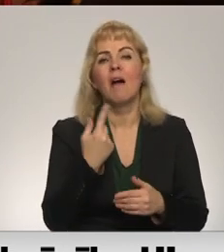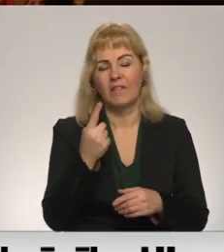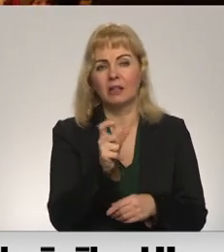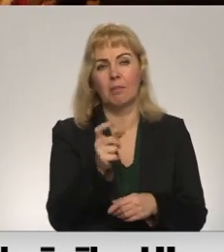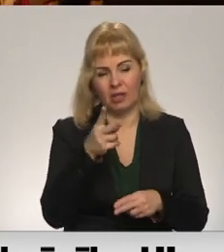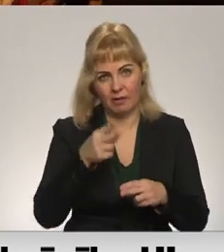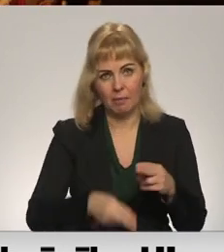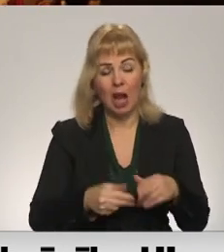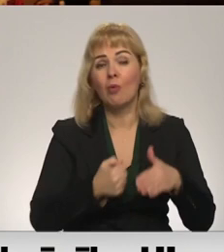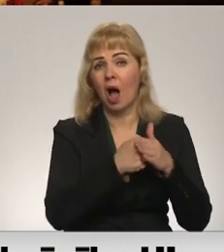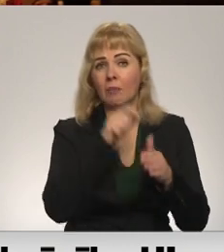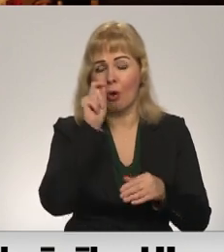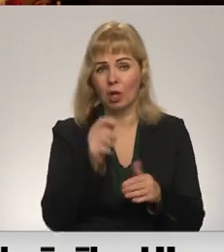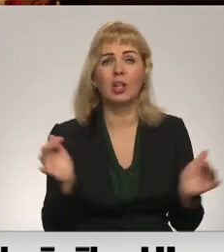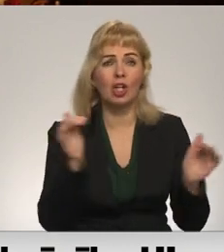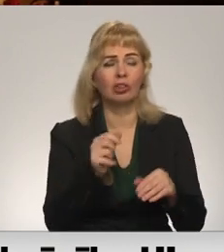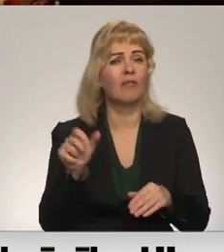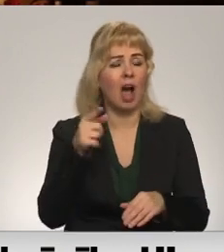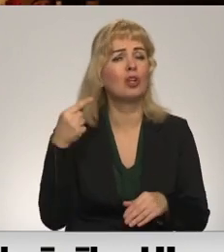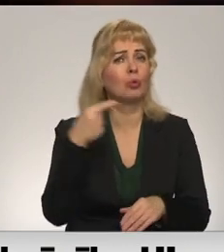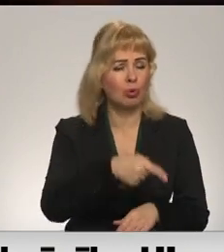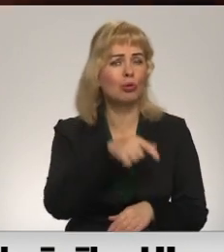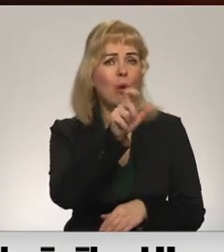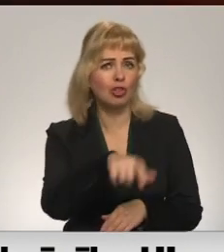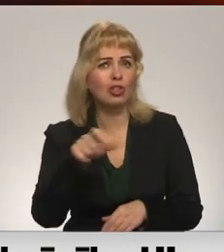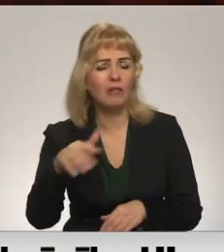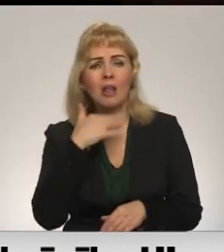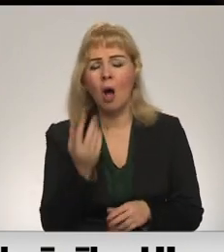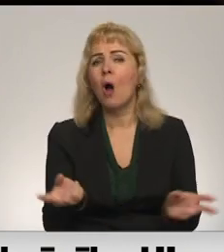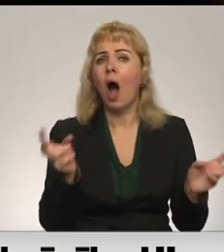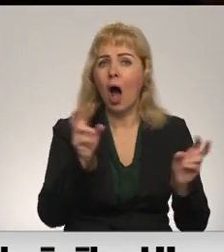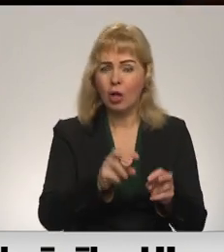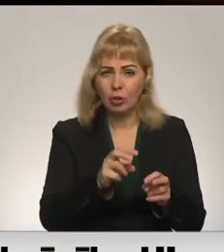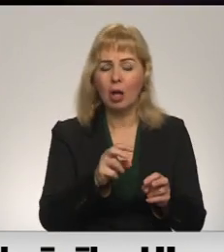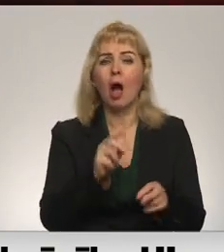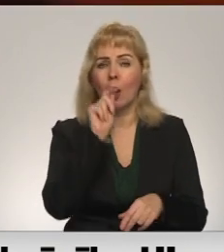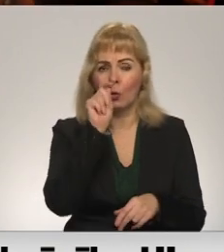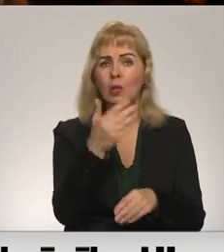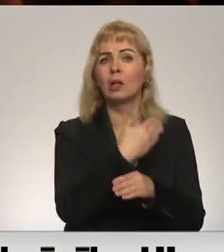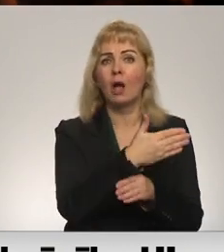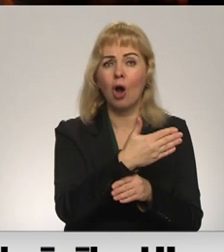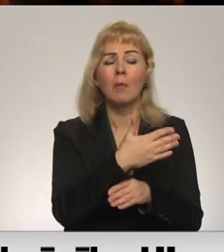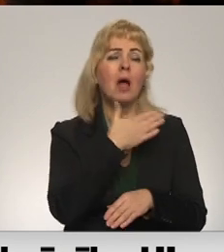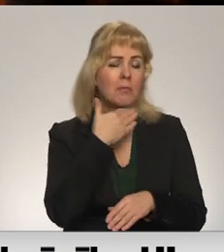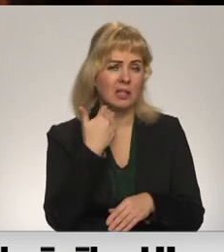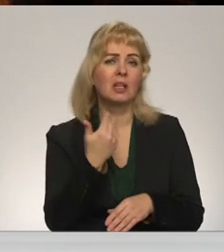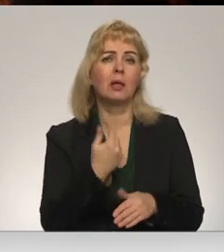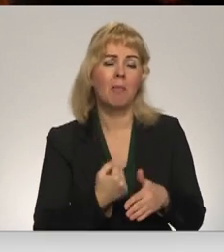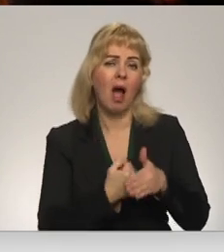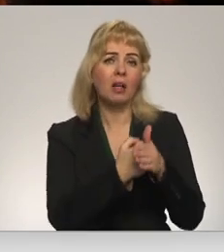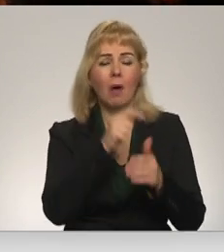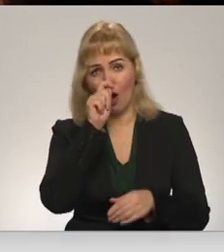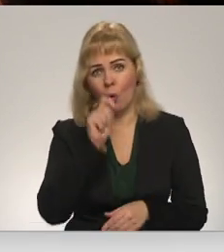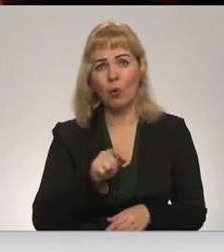beigties. Atbalstīt Ukraini ieradušies vairāk tūkstošu cilvēku. Daudz atnākuši ar Ukrainas karogiem. Mēs droši vien gribam atbalstīt Ukrainu